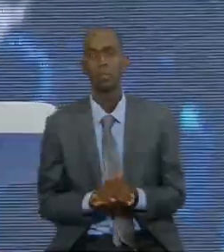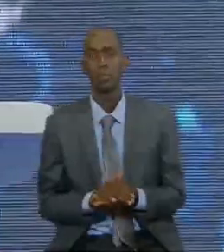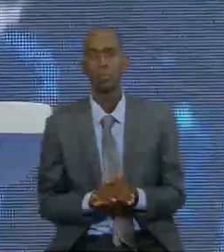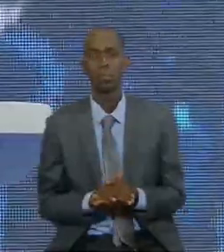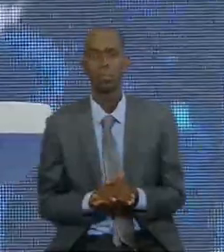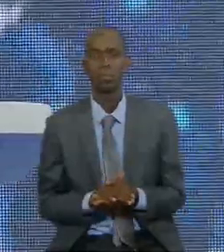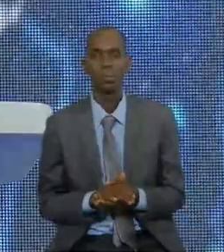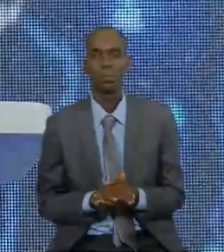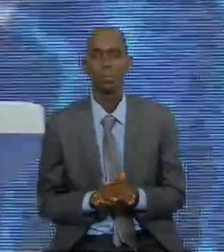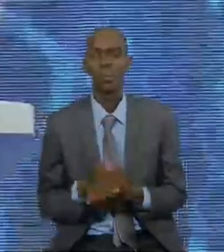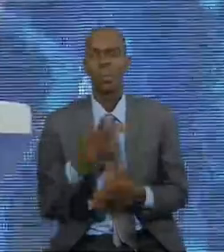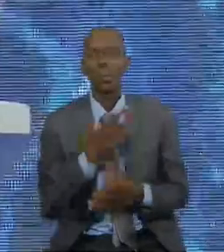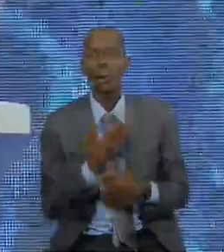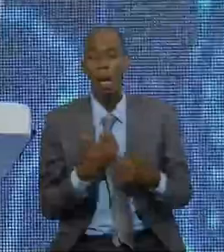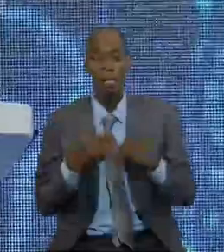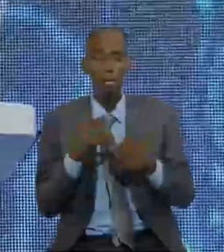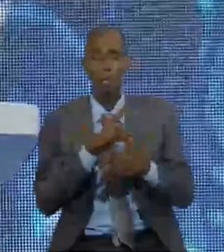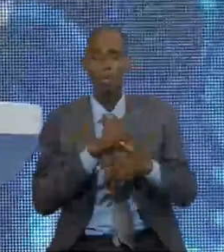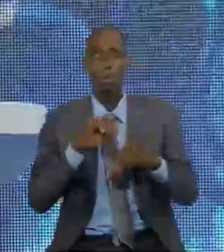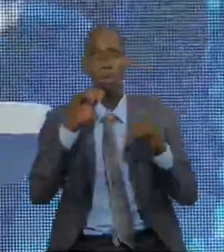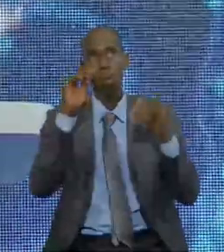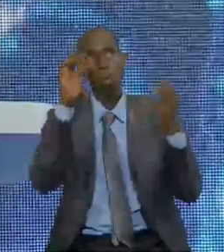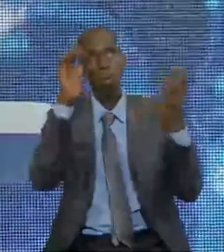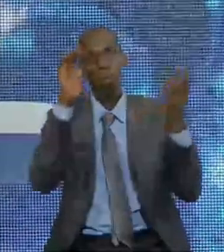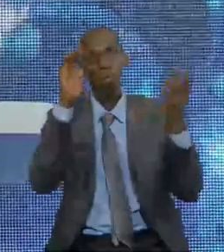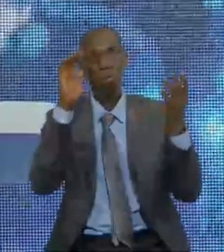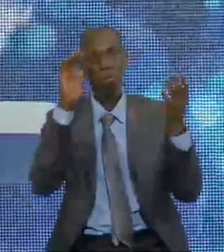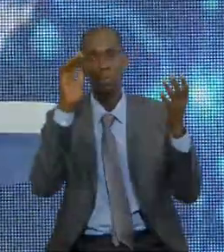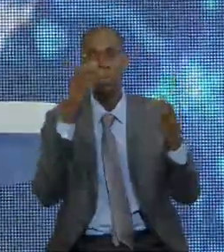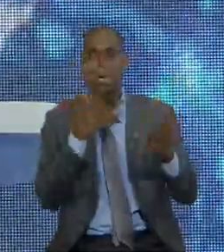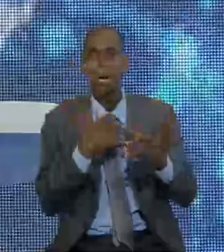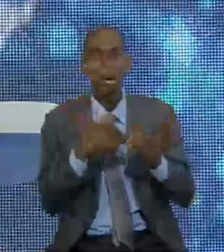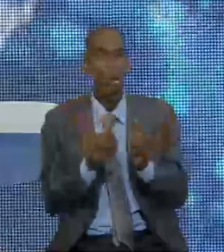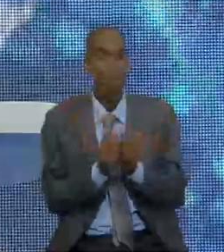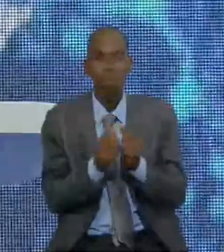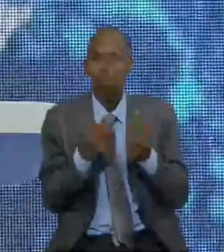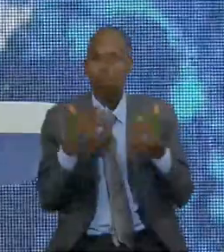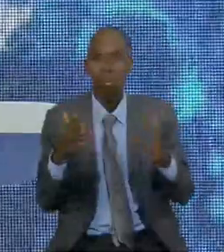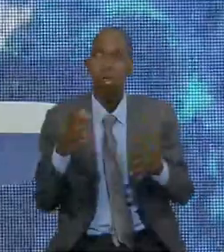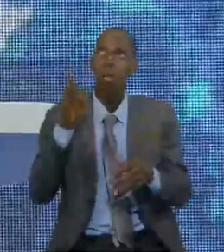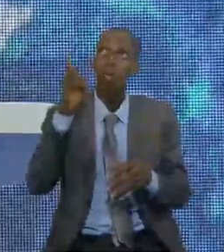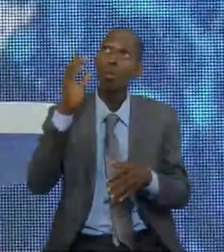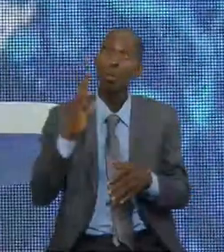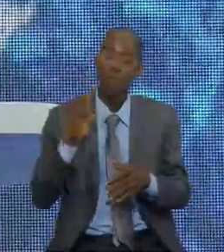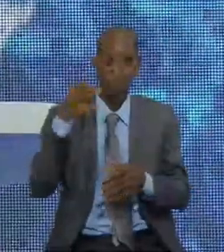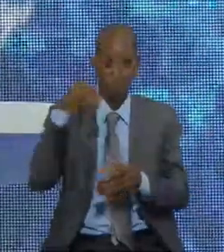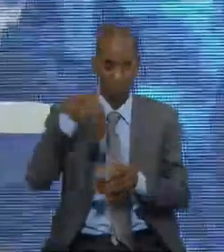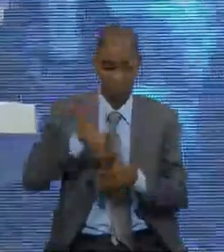autre étrangère alliance de la paix sans espérance